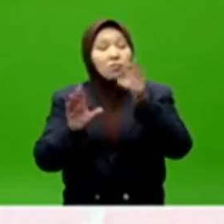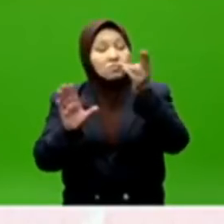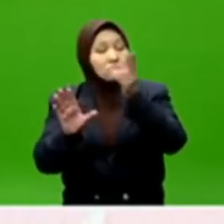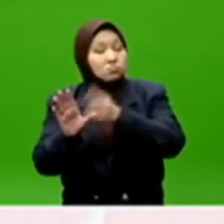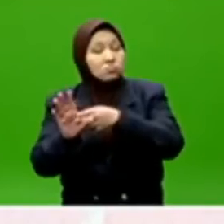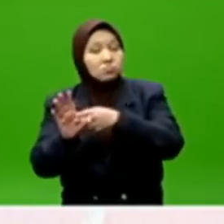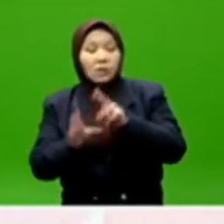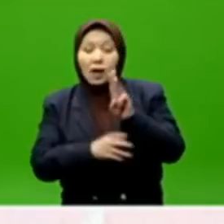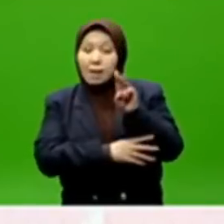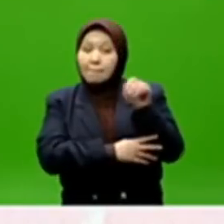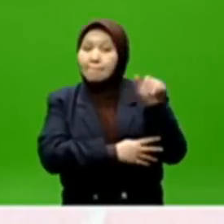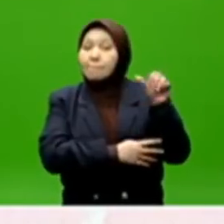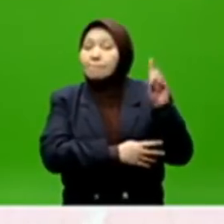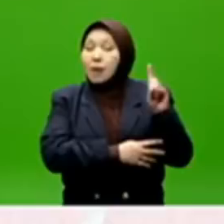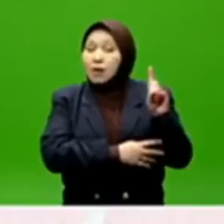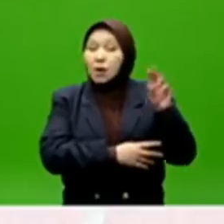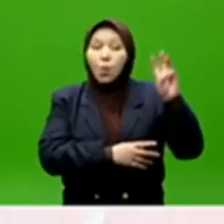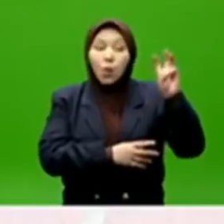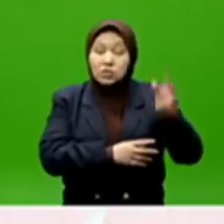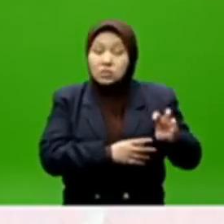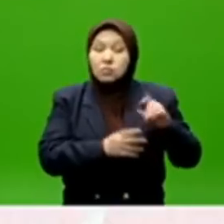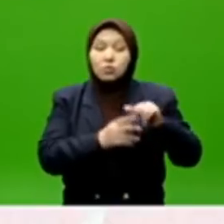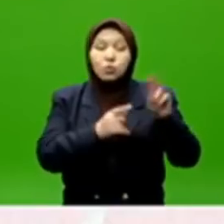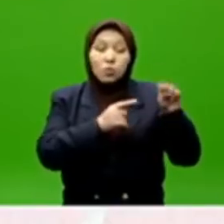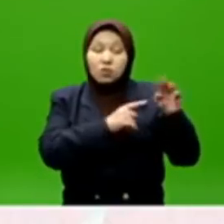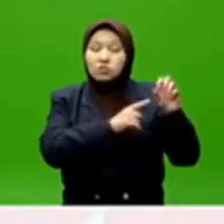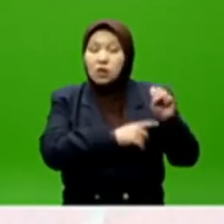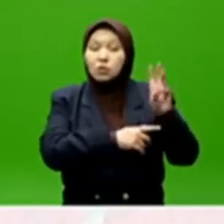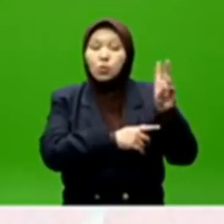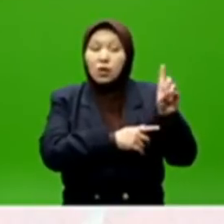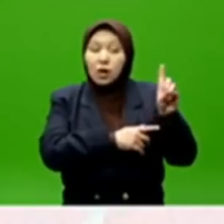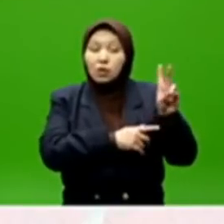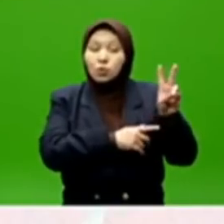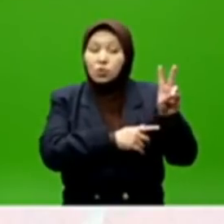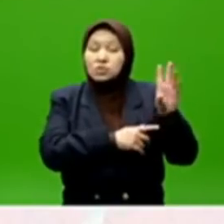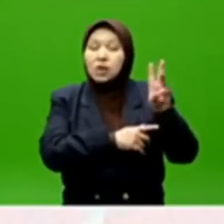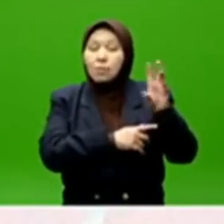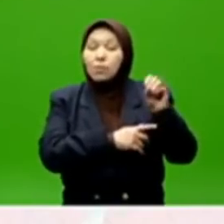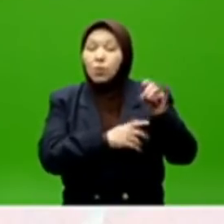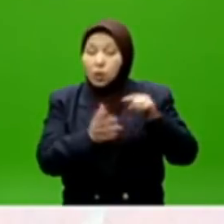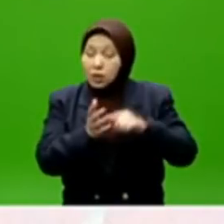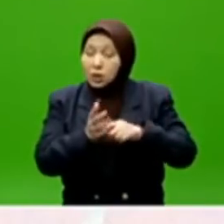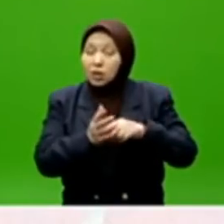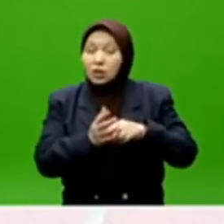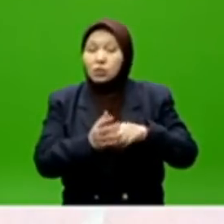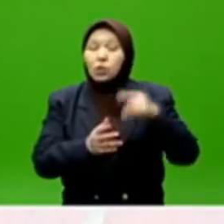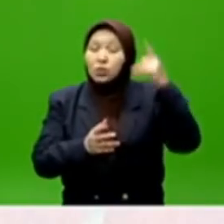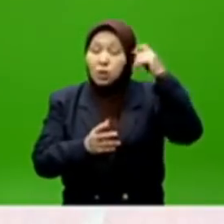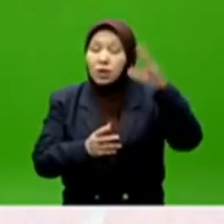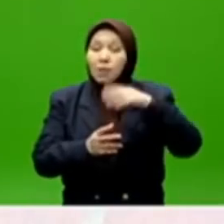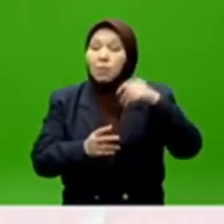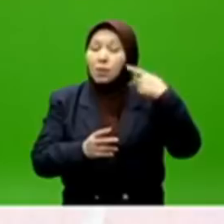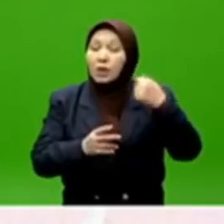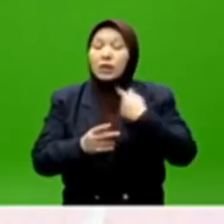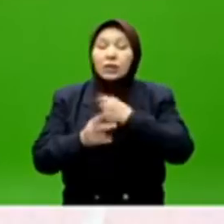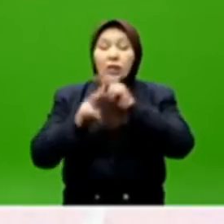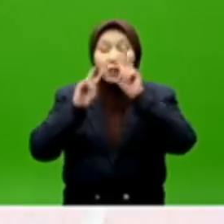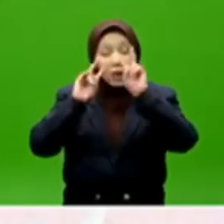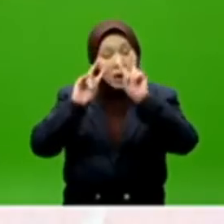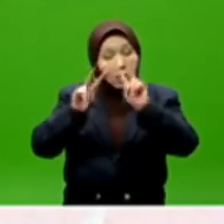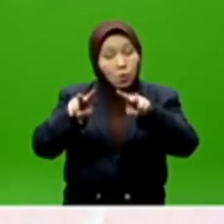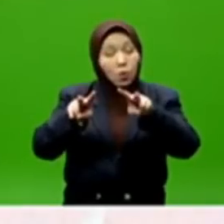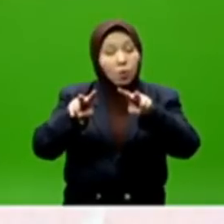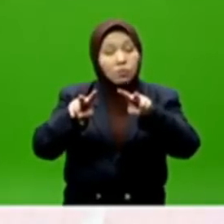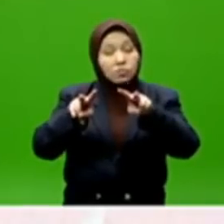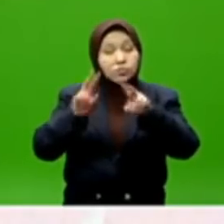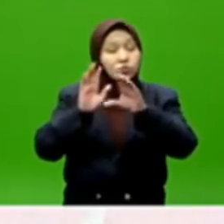mad wajib. Jadi untuk halaman yang ke-260 ini, tuan-tuan dan puan-puan, kita lihat pula